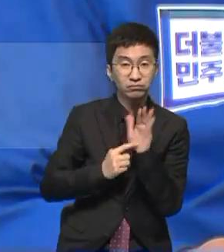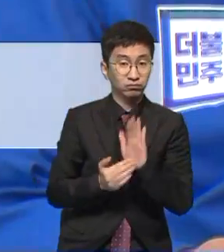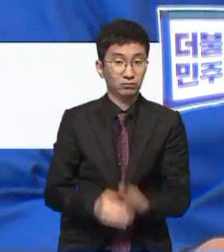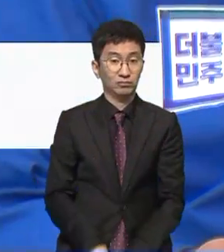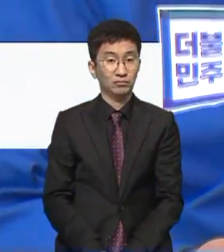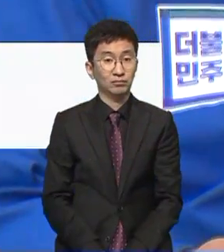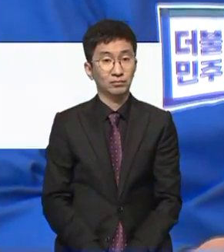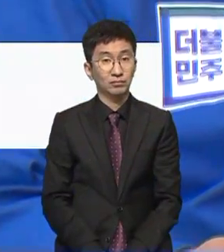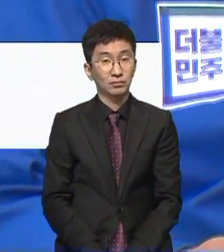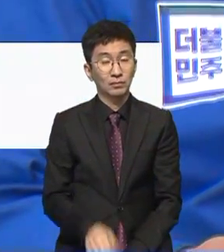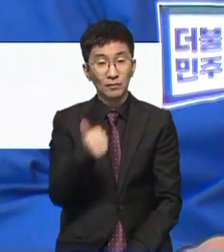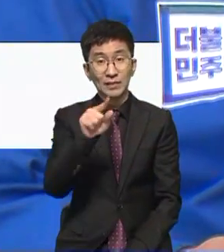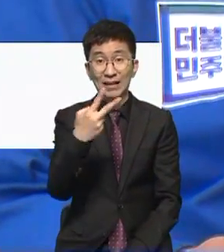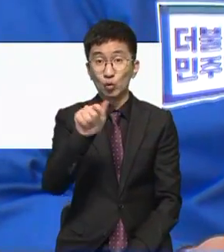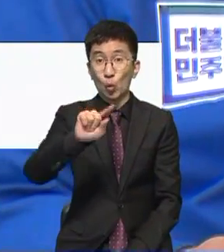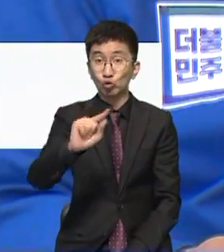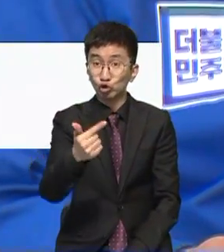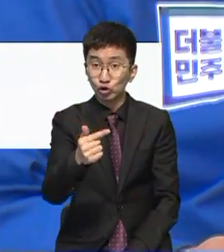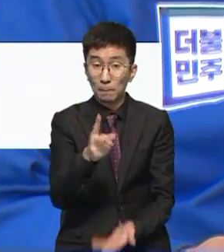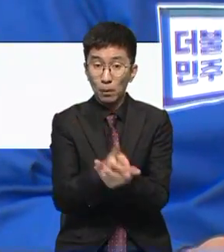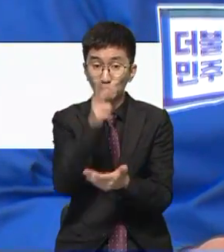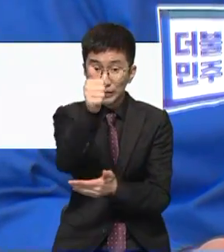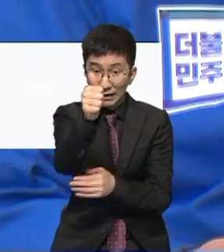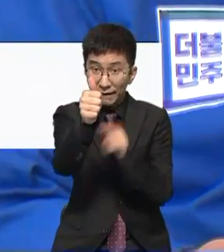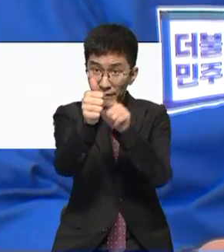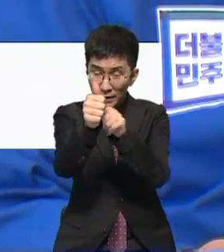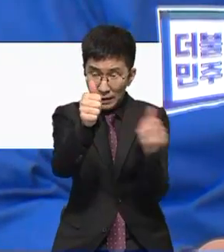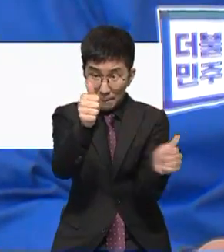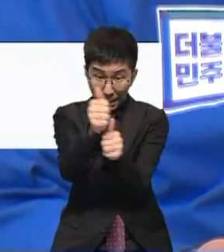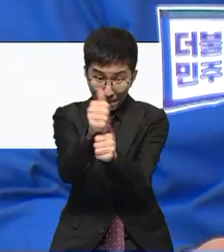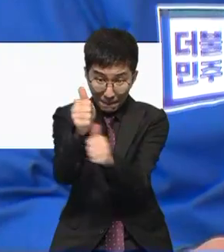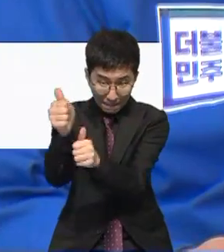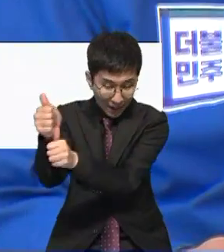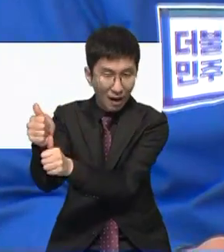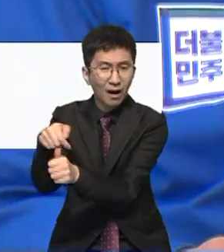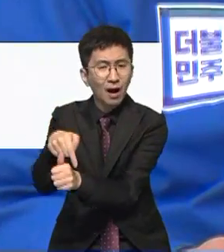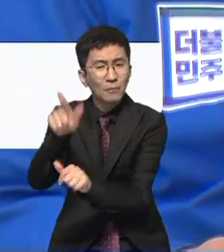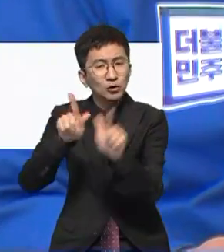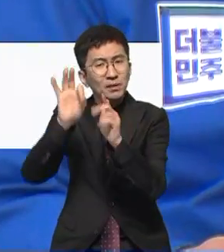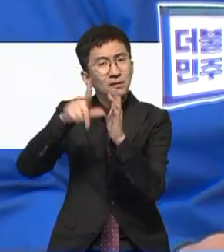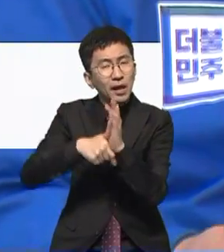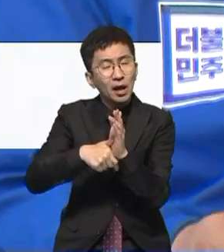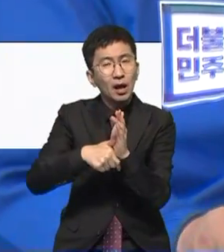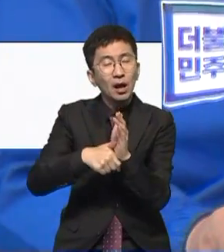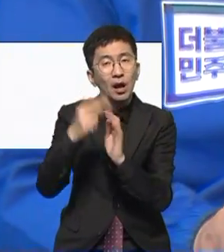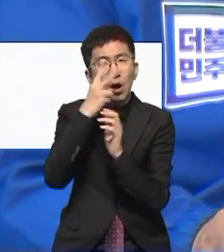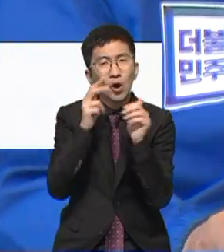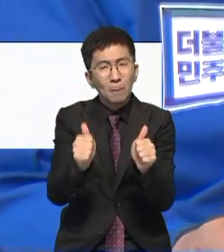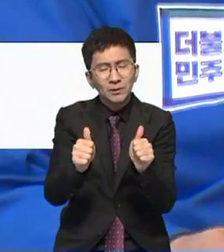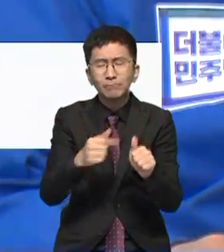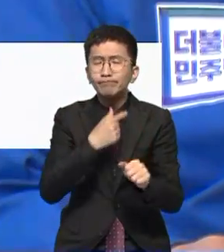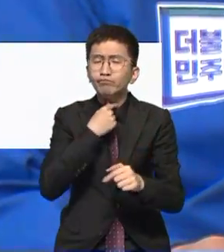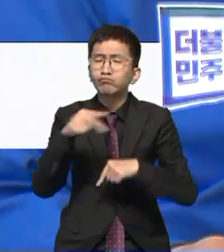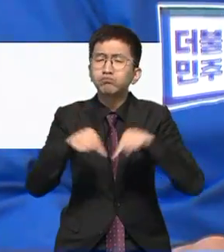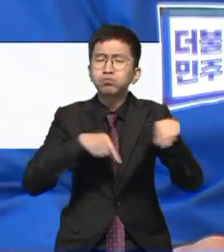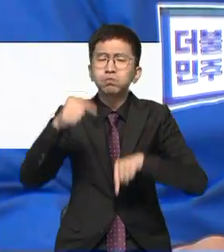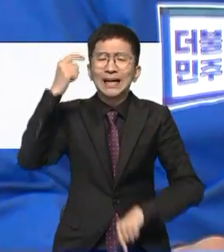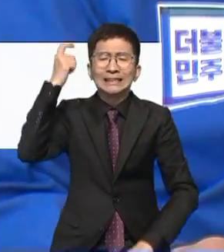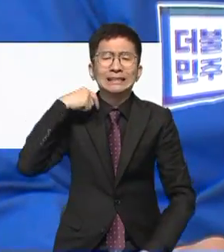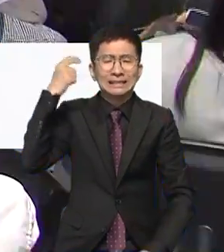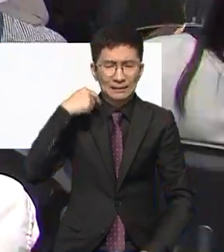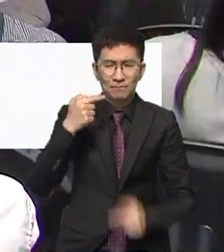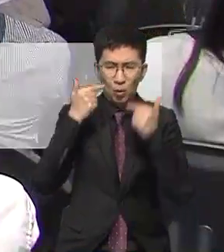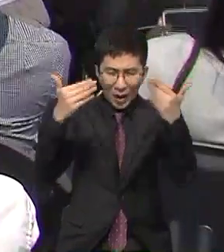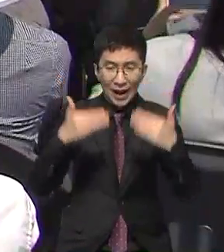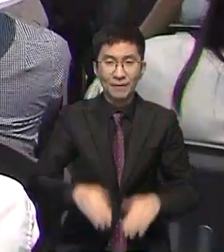앞세워 문고리 7상실을 완성하고 노골적인 검치 국가를 세우려는 뜻이 그대로